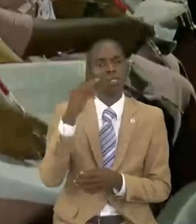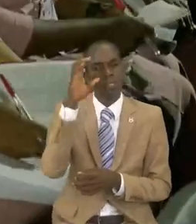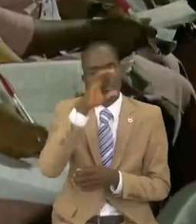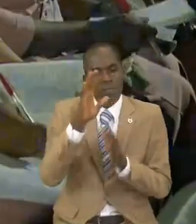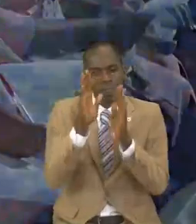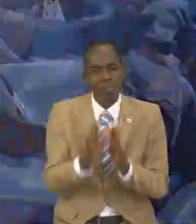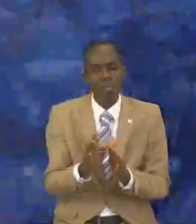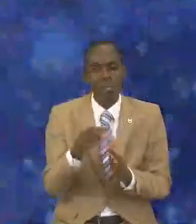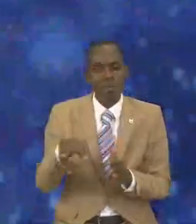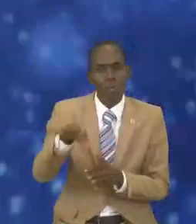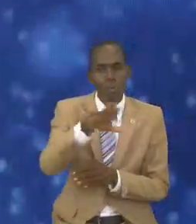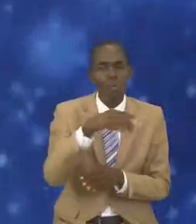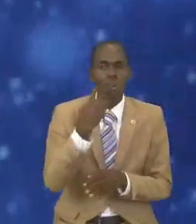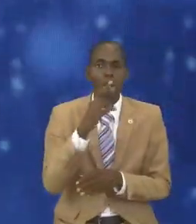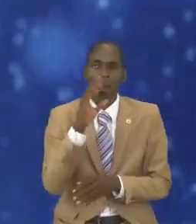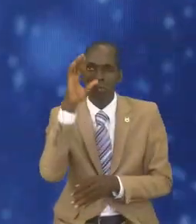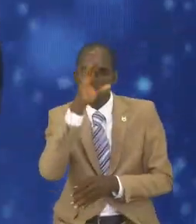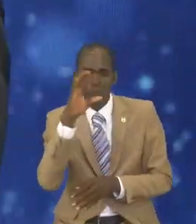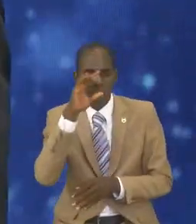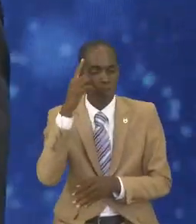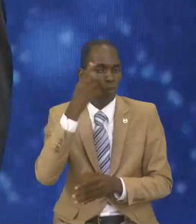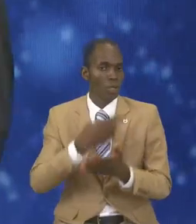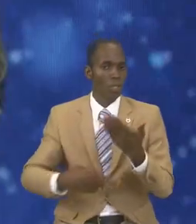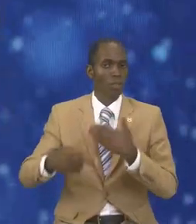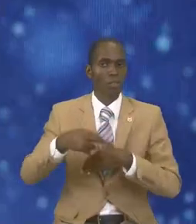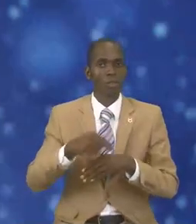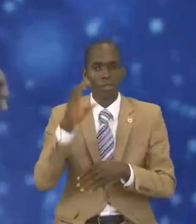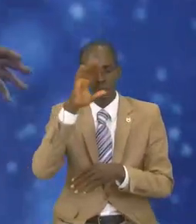Les chercheurs, ceux qui cherchent la restauration.